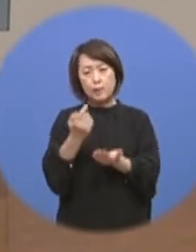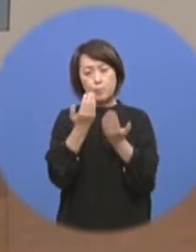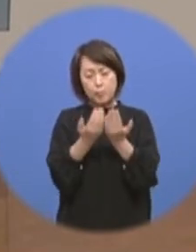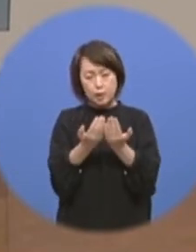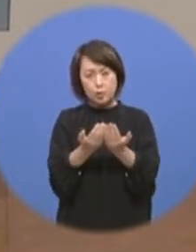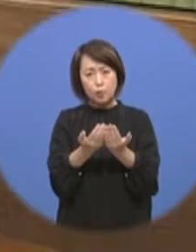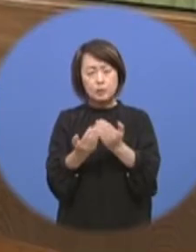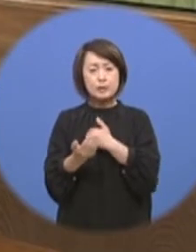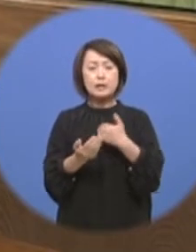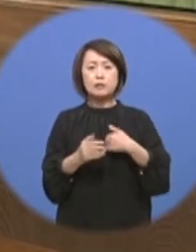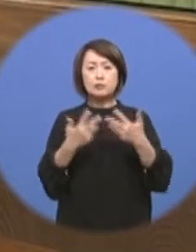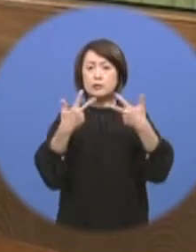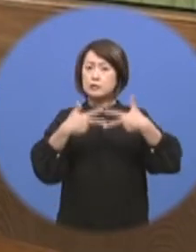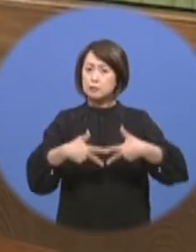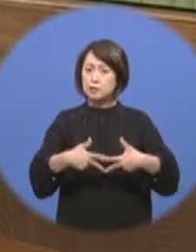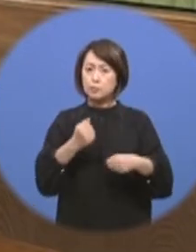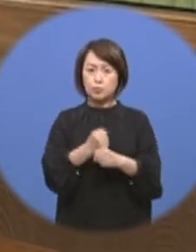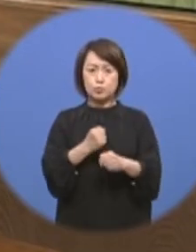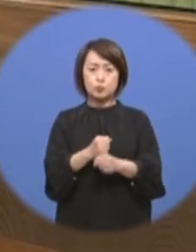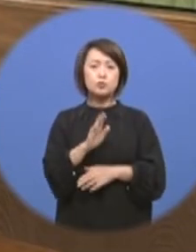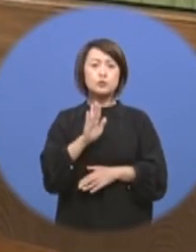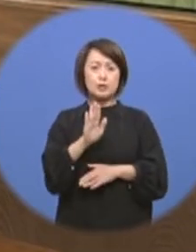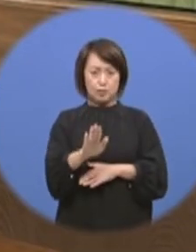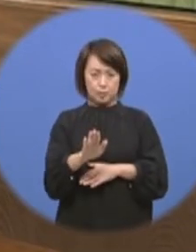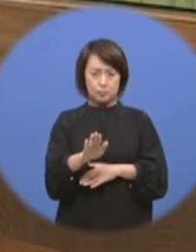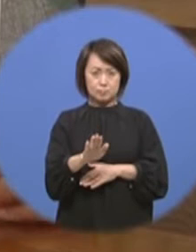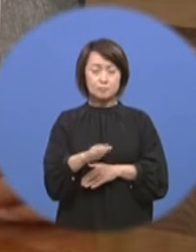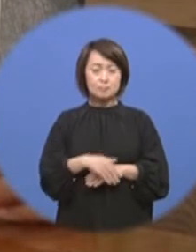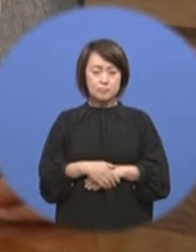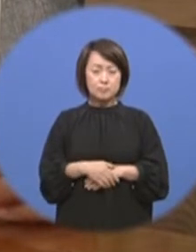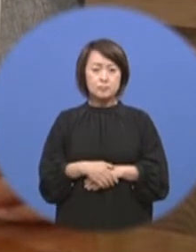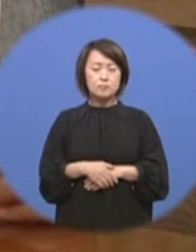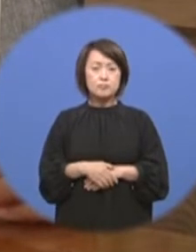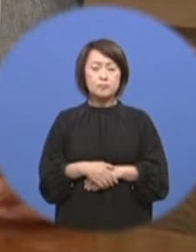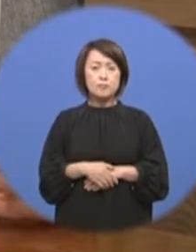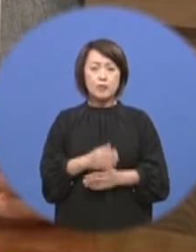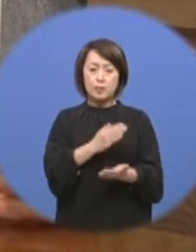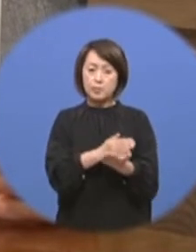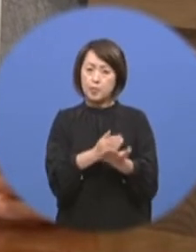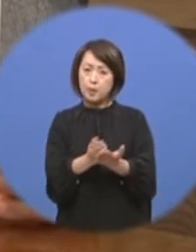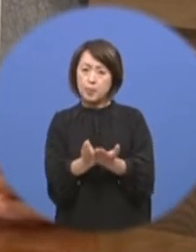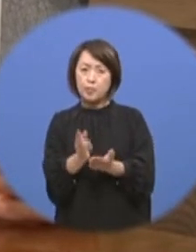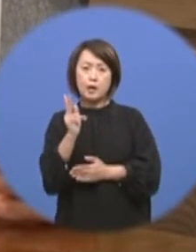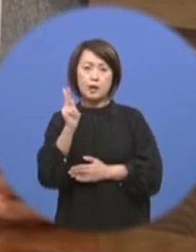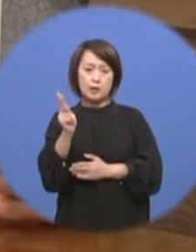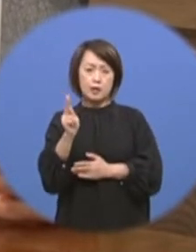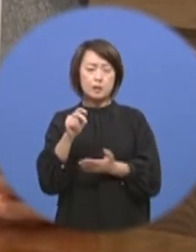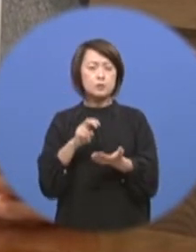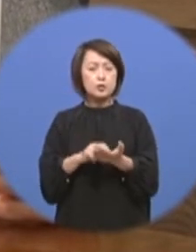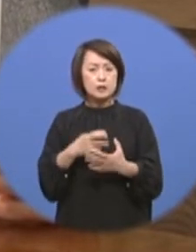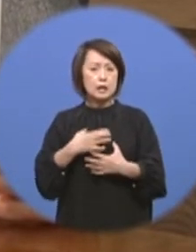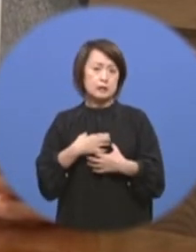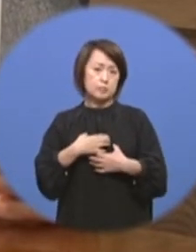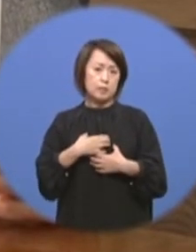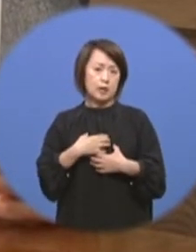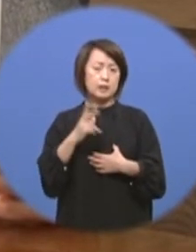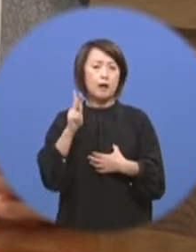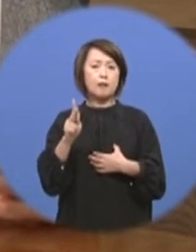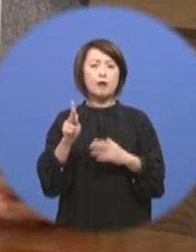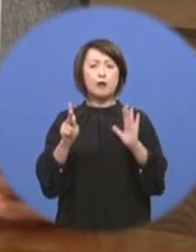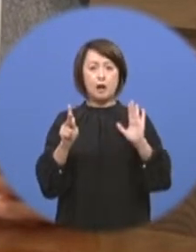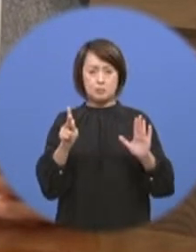ております結構うまくいってる中で科目ことしてちょっとどうかなというところがあり